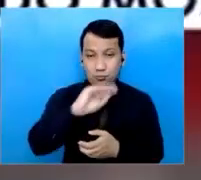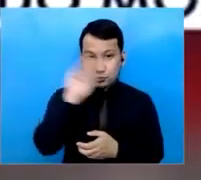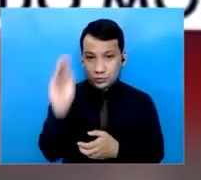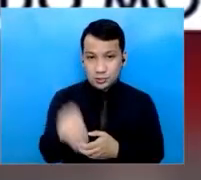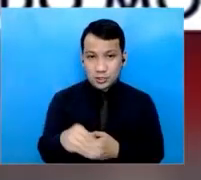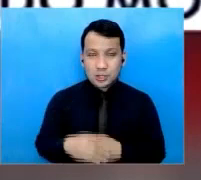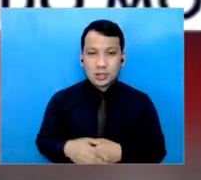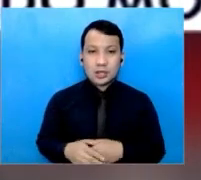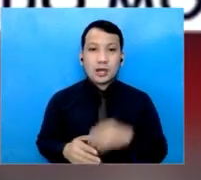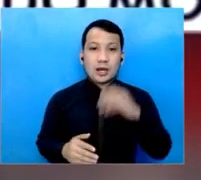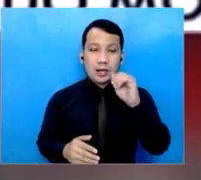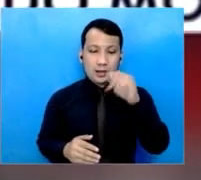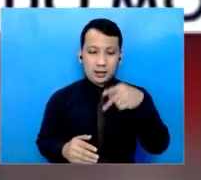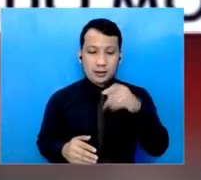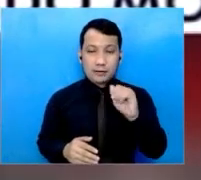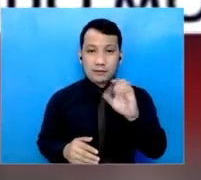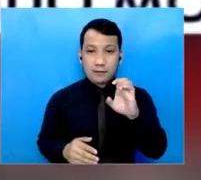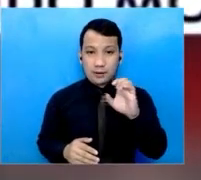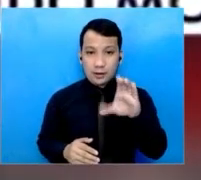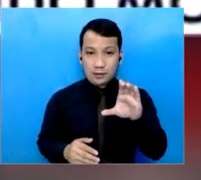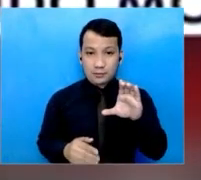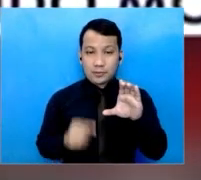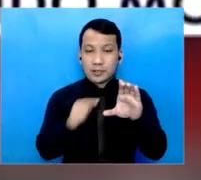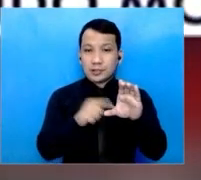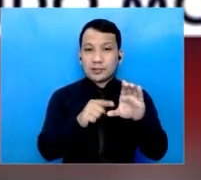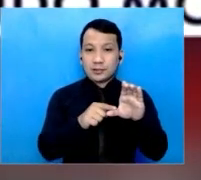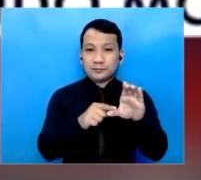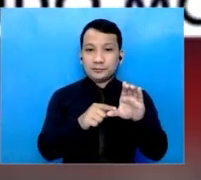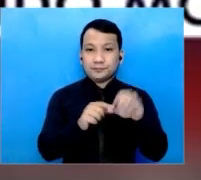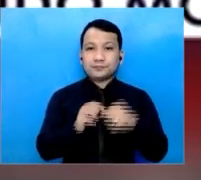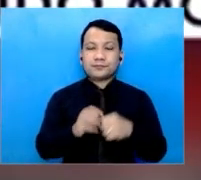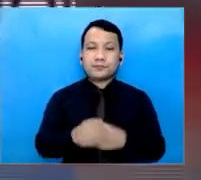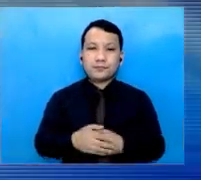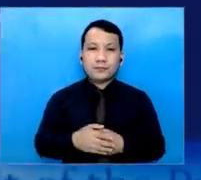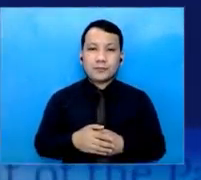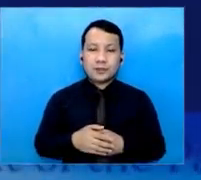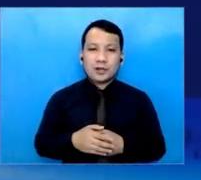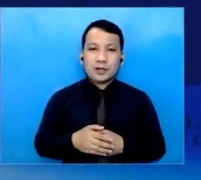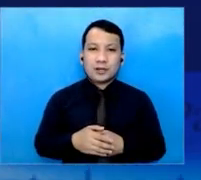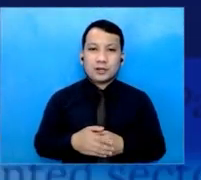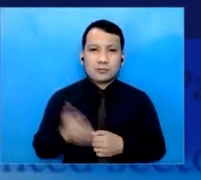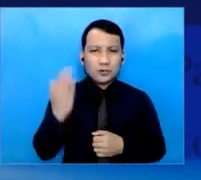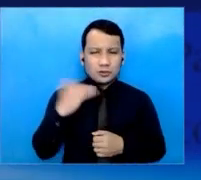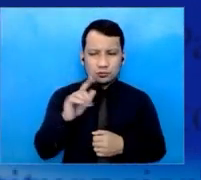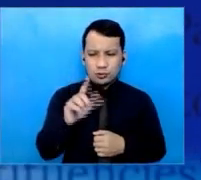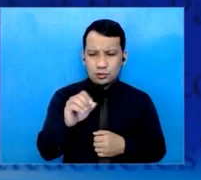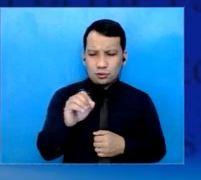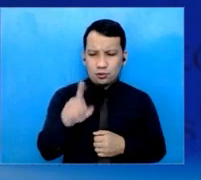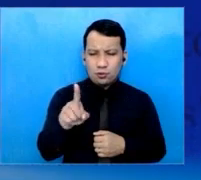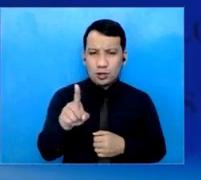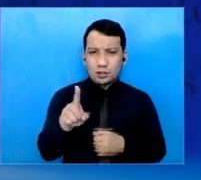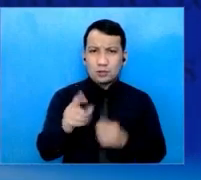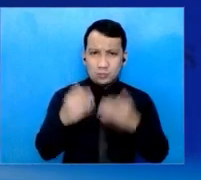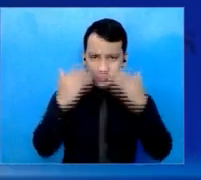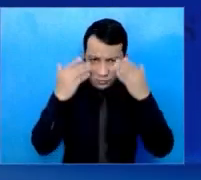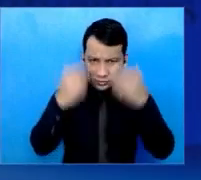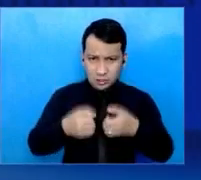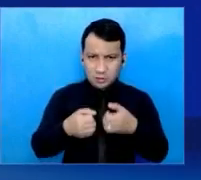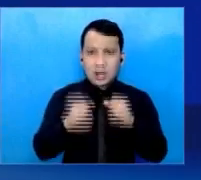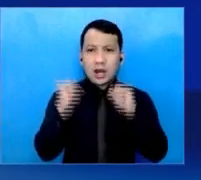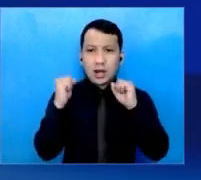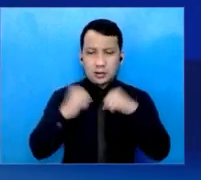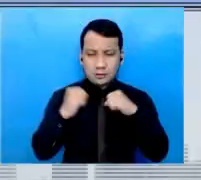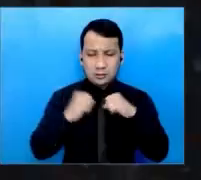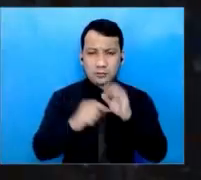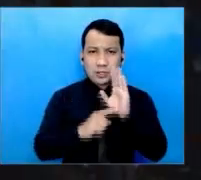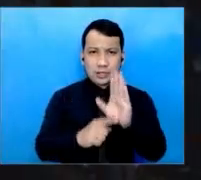notcher, ang Association of Philippine Electric Cooperatives o APEC. Taong 2001, pinanindigan ng Korte Suprema ang umano'y diwa ng party list